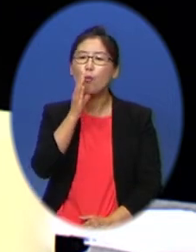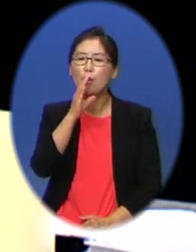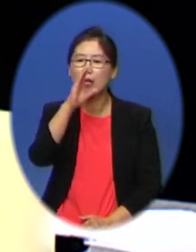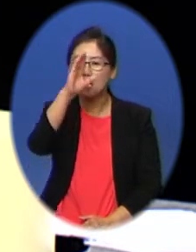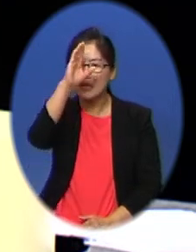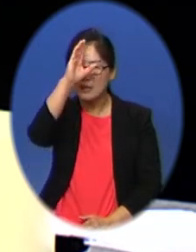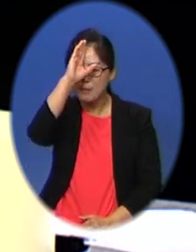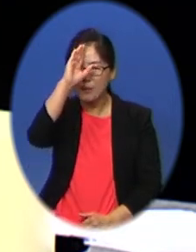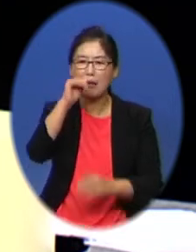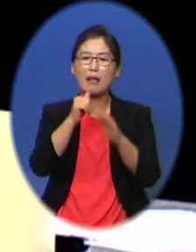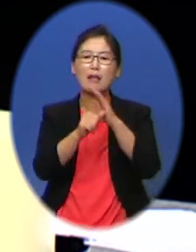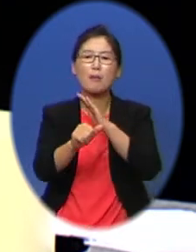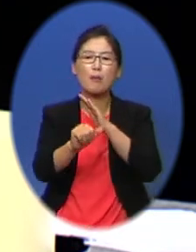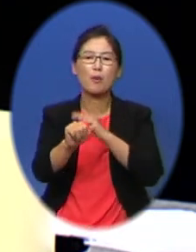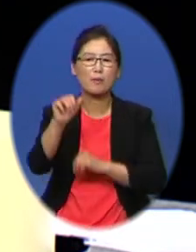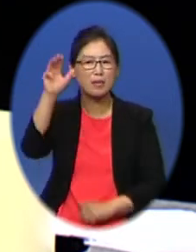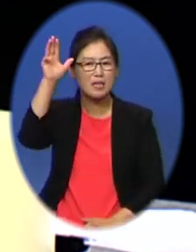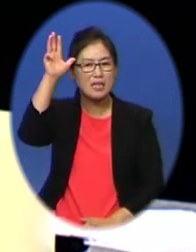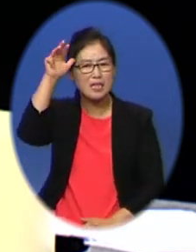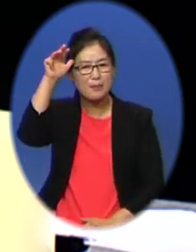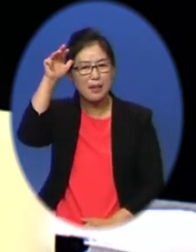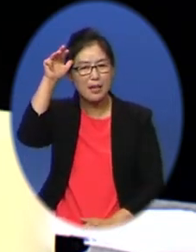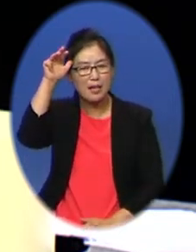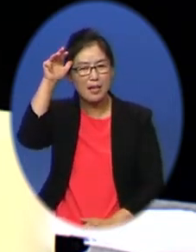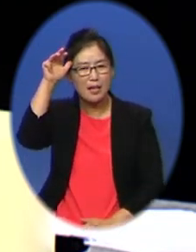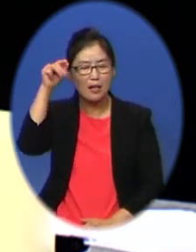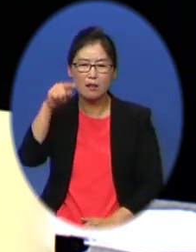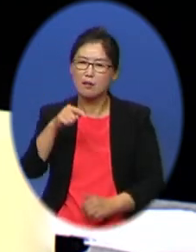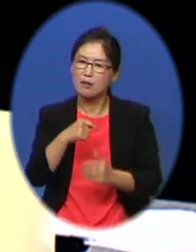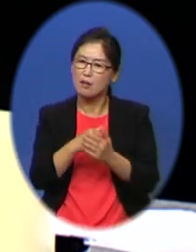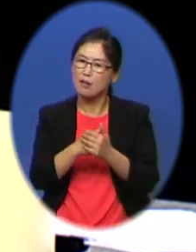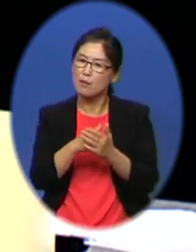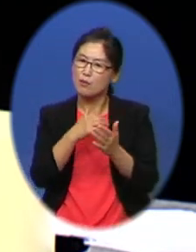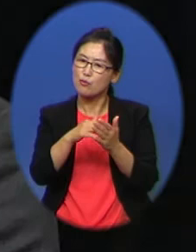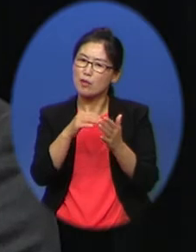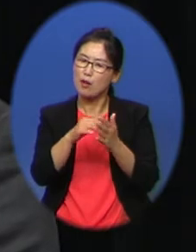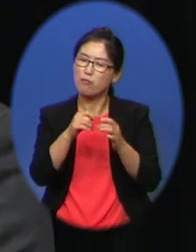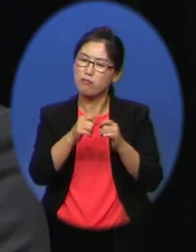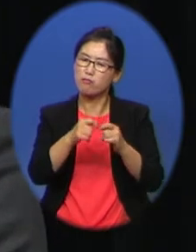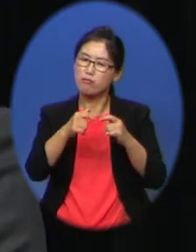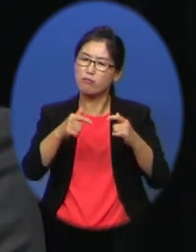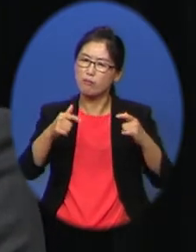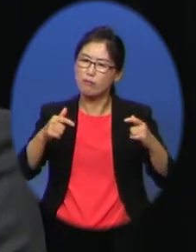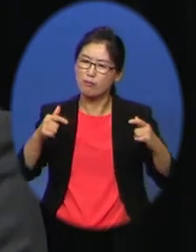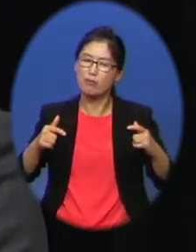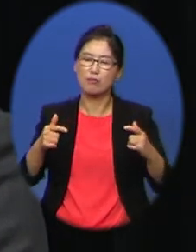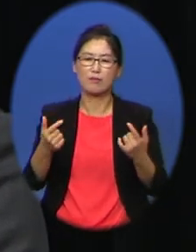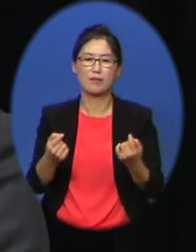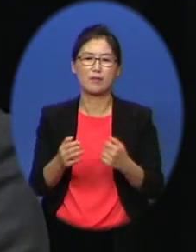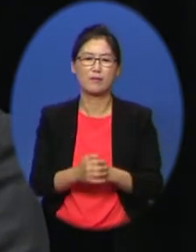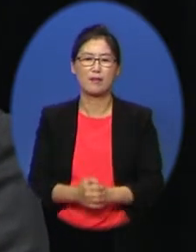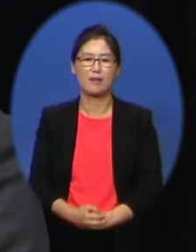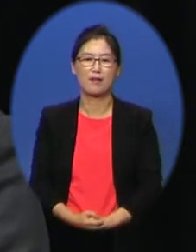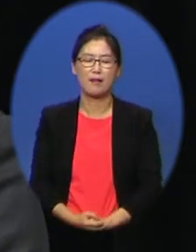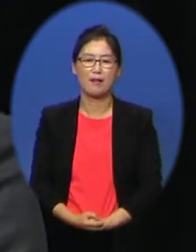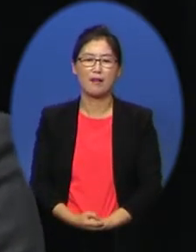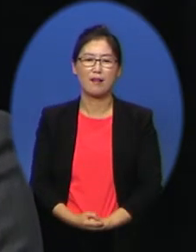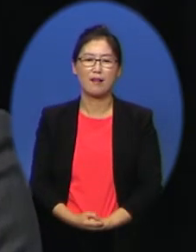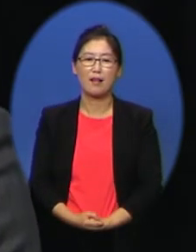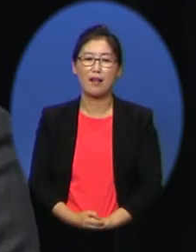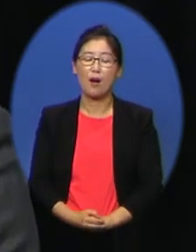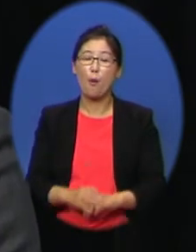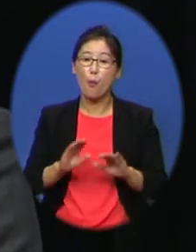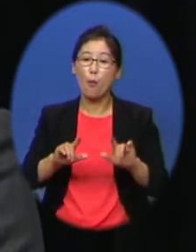치매, 이 한국에도 이 치매 인구가 굉장히 많죠? 네, 그렇습니다. 행정자치부에 따르면은 2015년